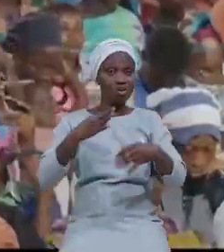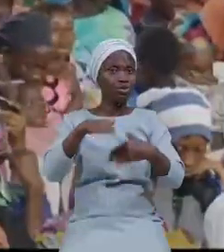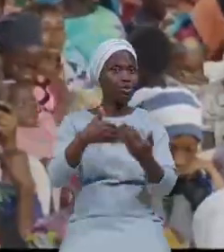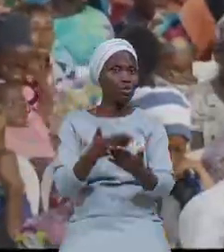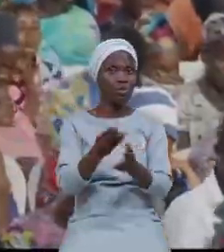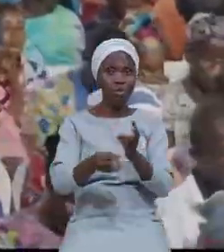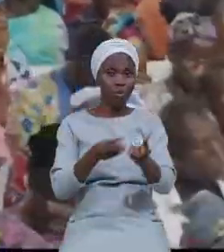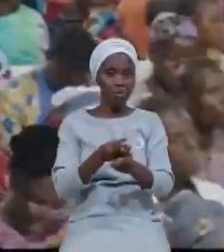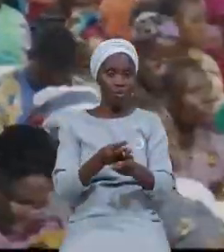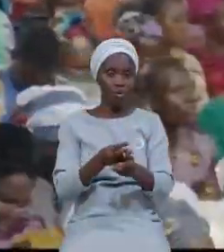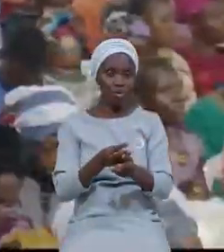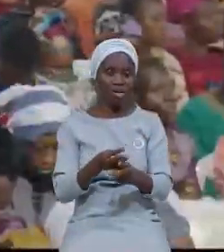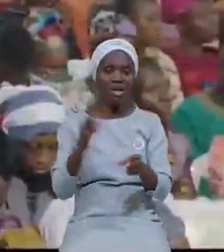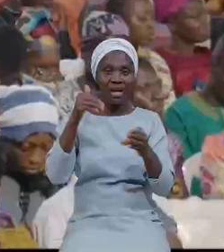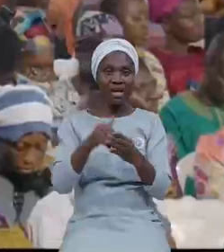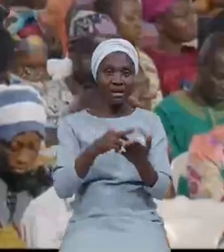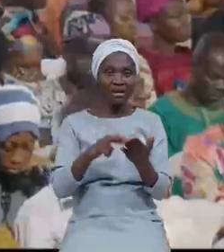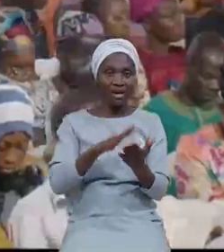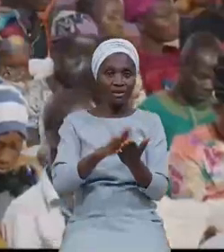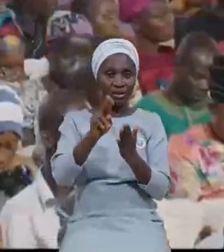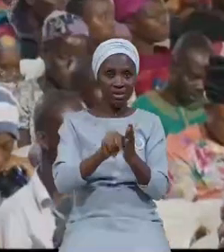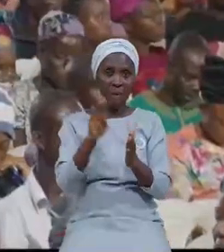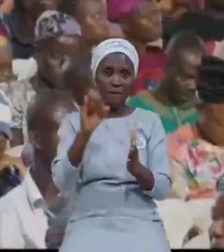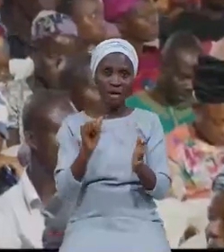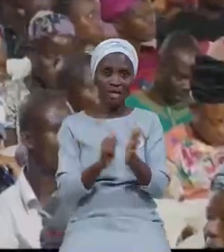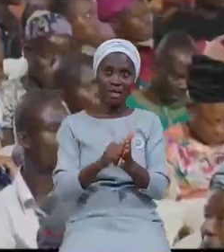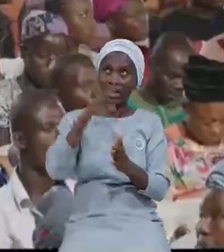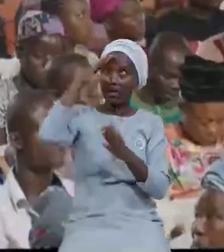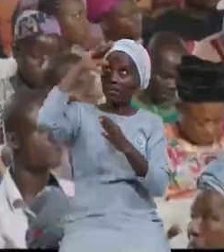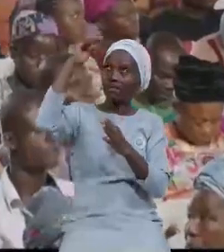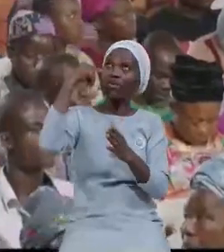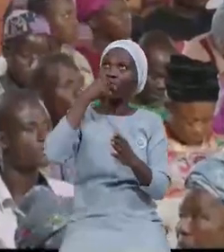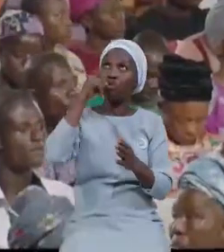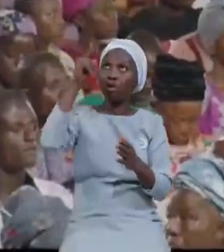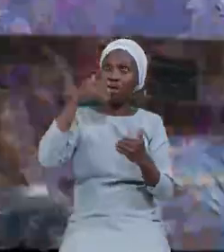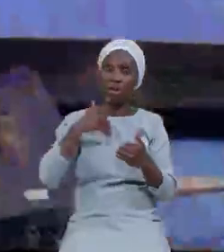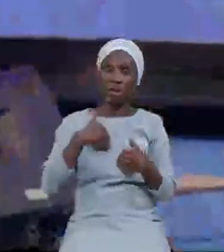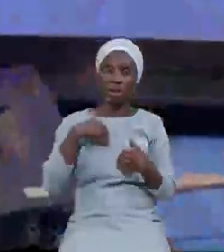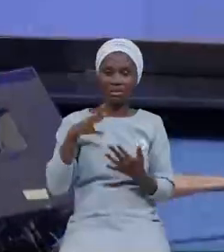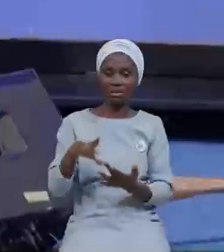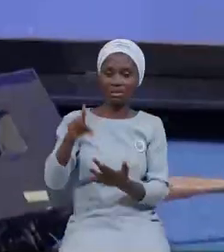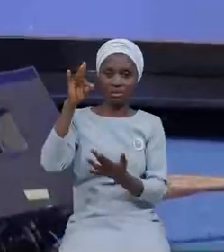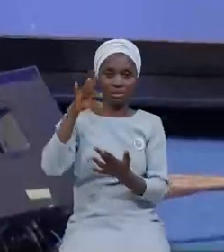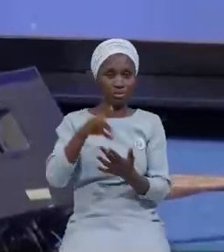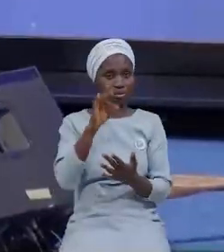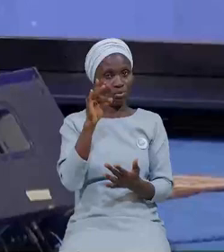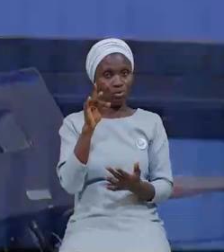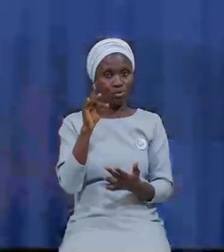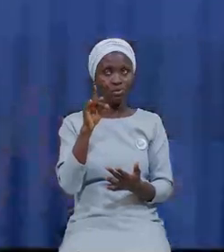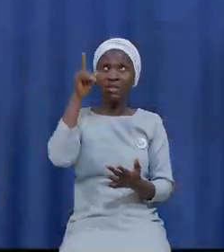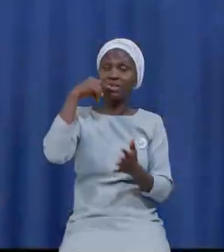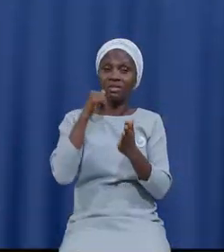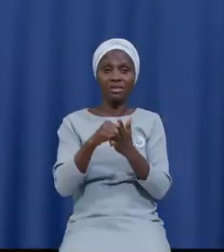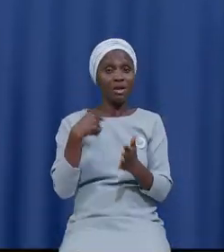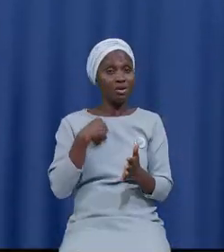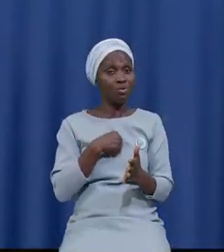la justice par l'homme qu'il a désigné et dit nous